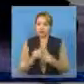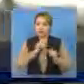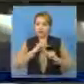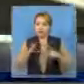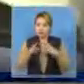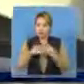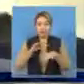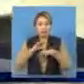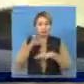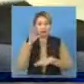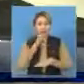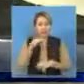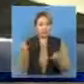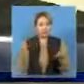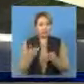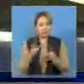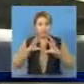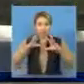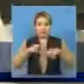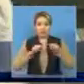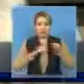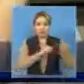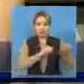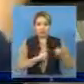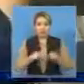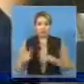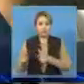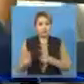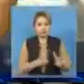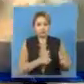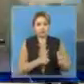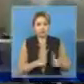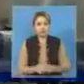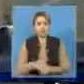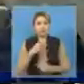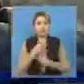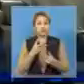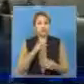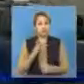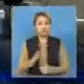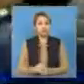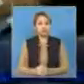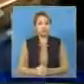бірге ала жүреді. Қажет болса, әлемнің бесігін тербеуге құдіреті жетеді. Күмәніңіз